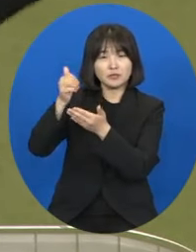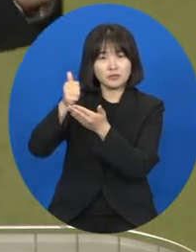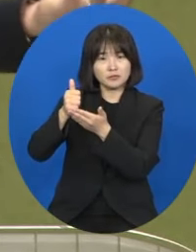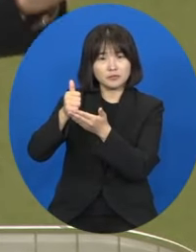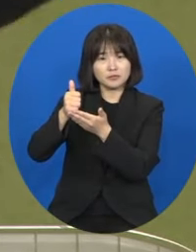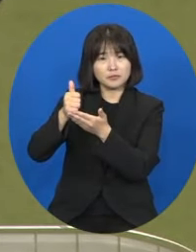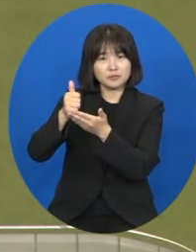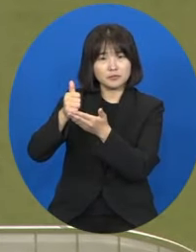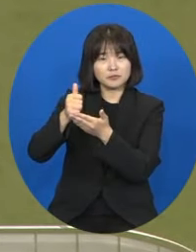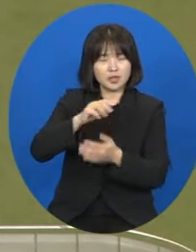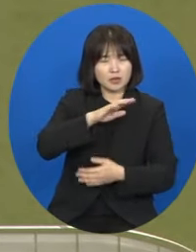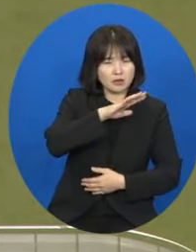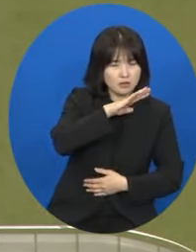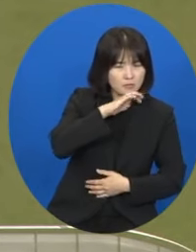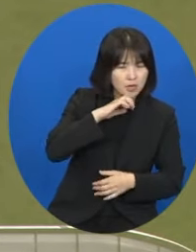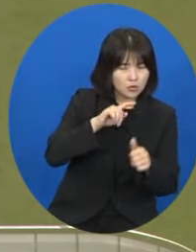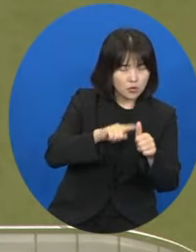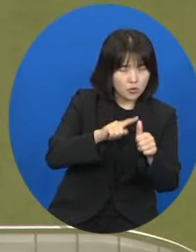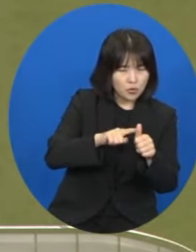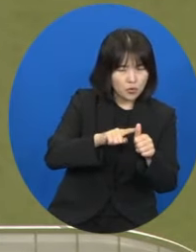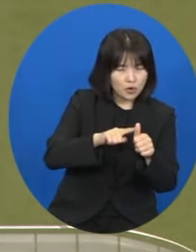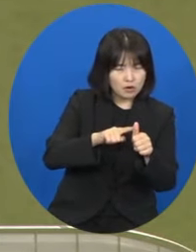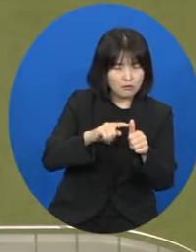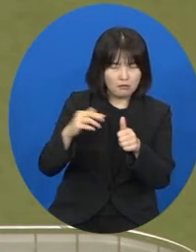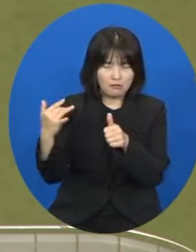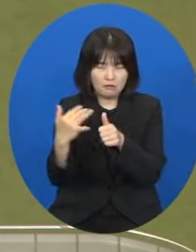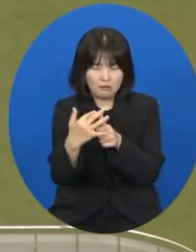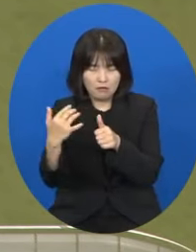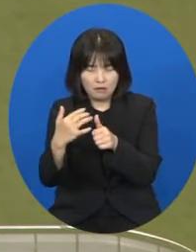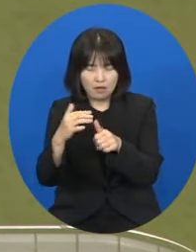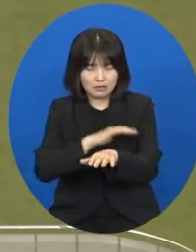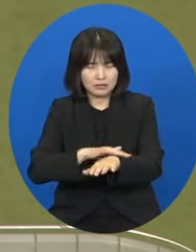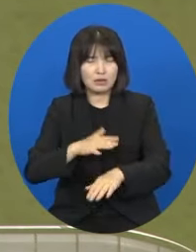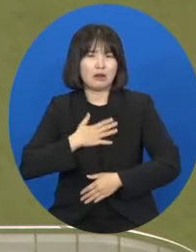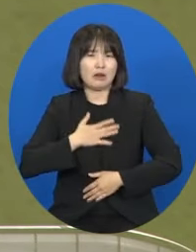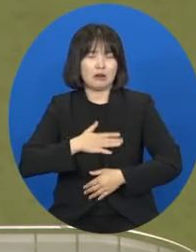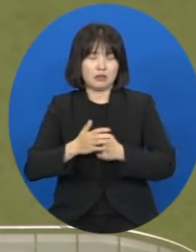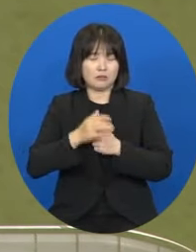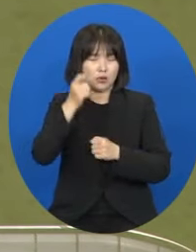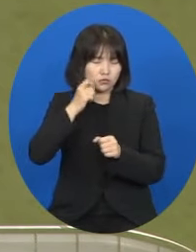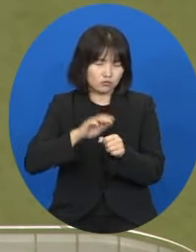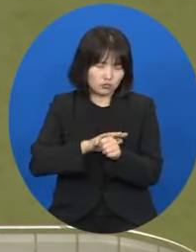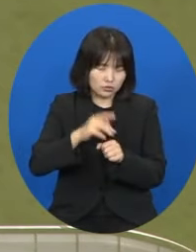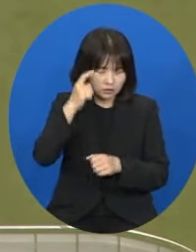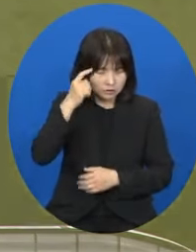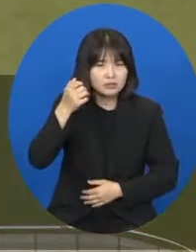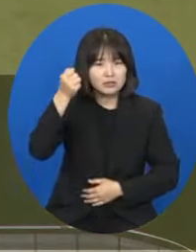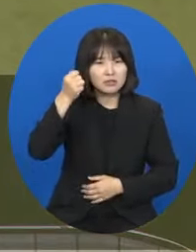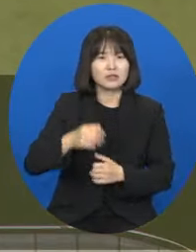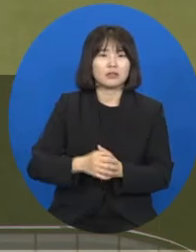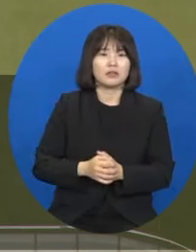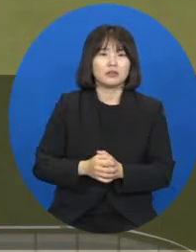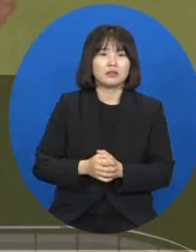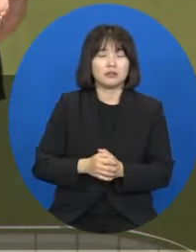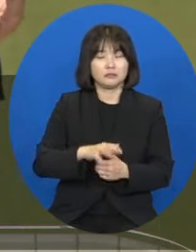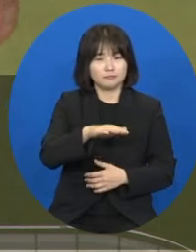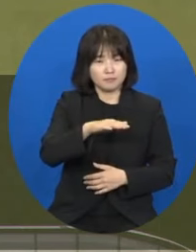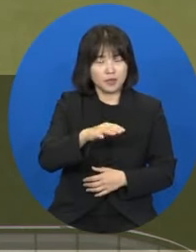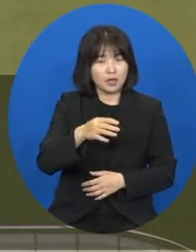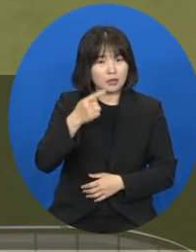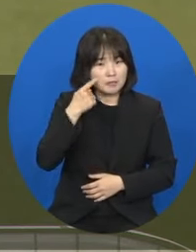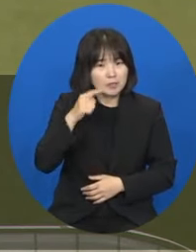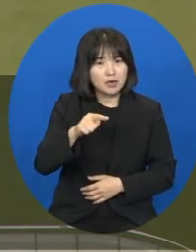로 사단의 유혹을 받았던 것을 잘 알았기 때문에 그를 긍휼히 여겨셨던 거예요. 31절 말씀 이런 말씀이 있어요. 시므나 시므나